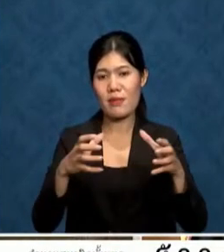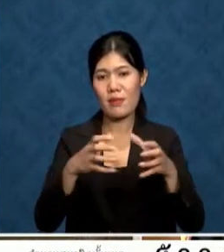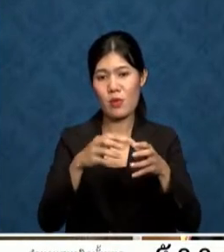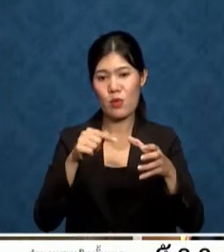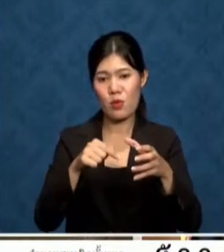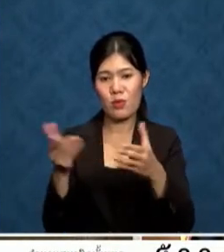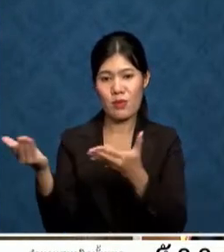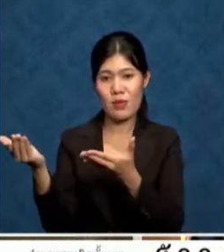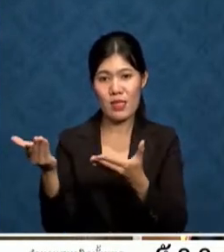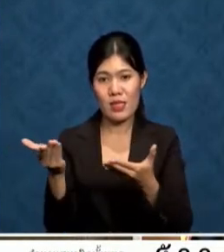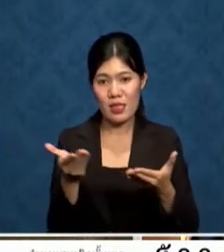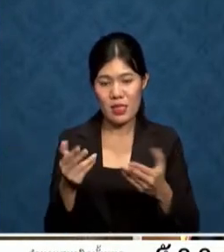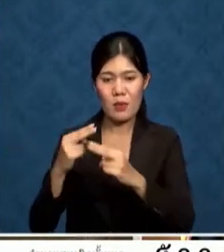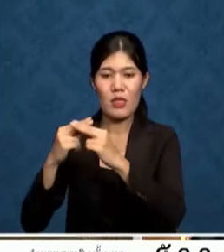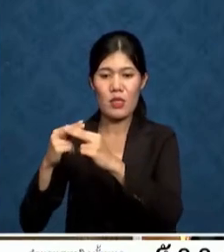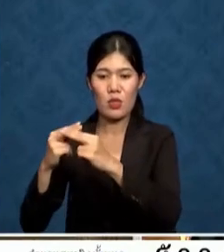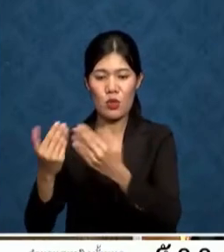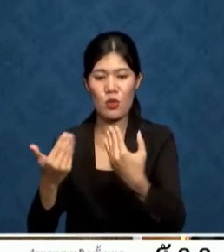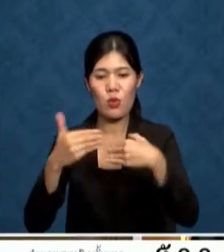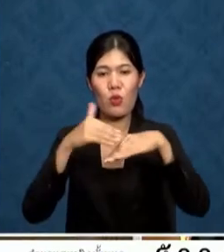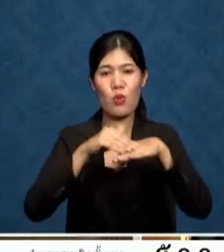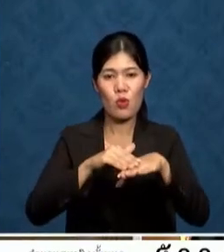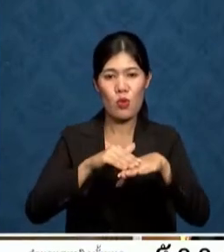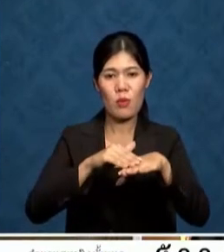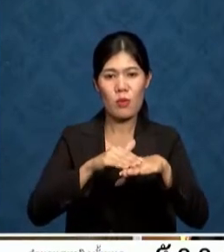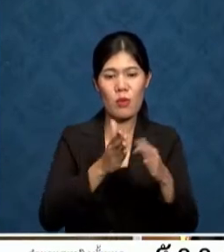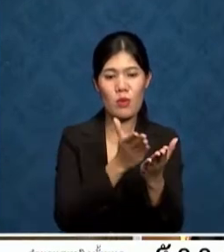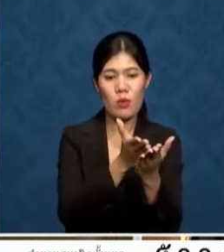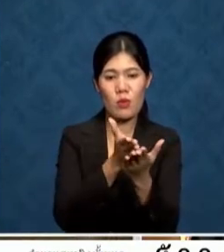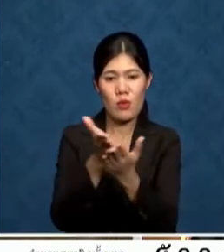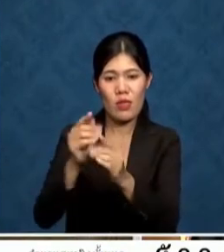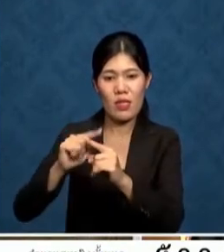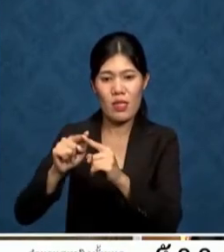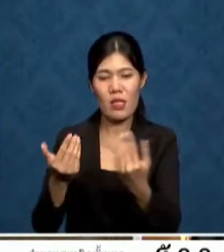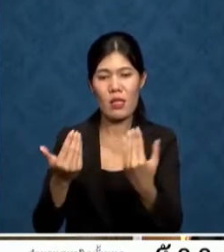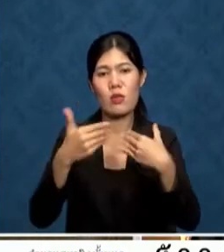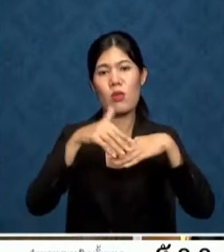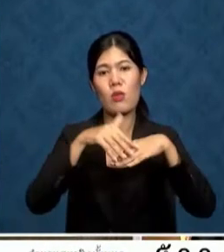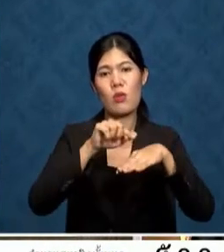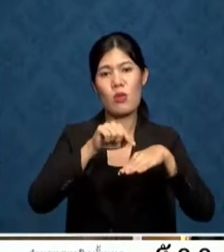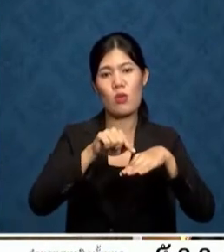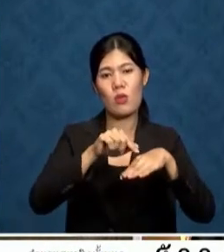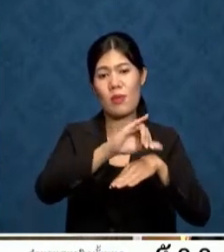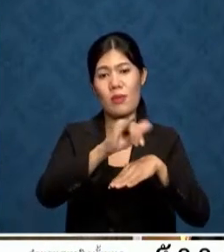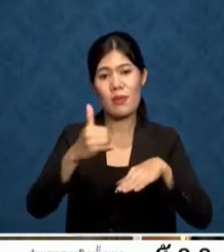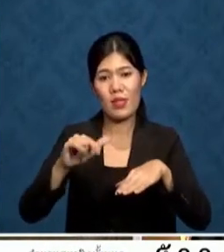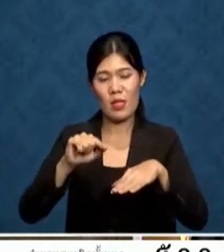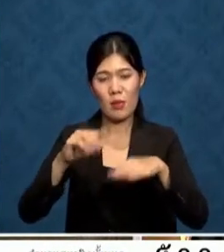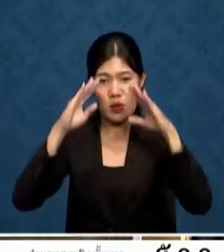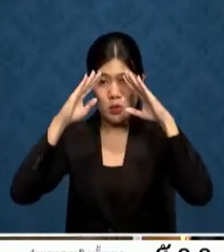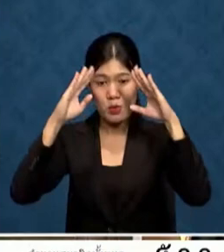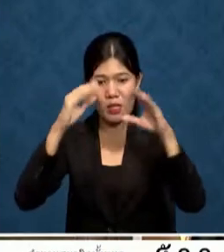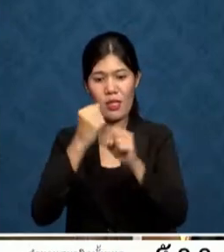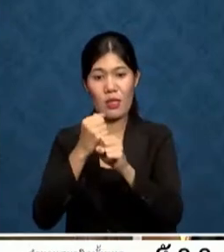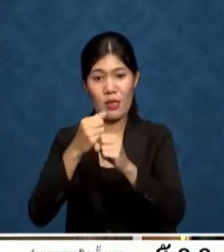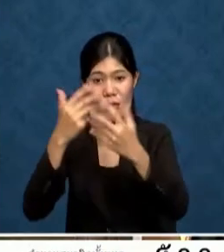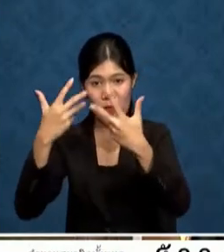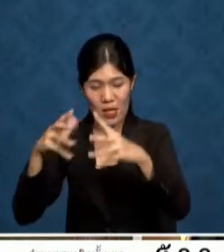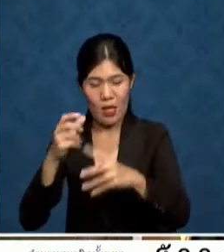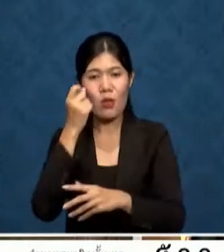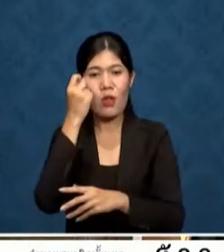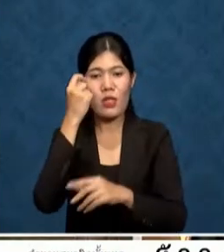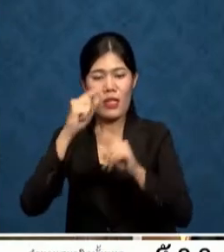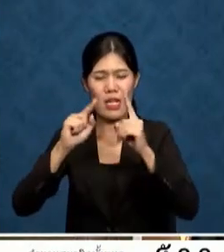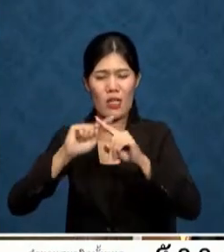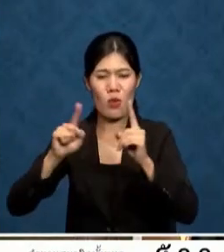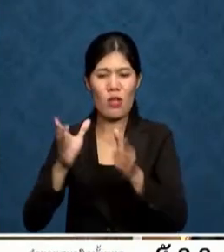เอกชนเข้ามาร่วมเรียกหน่วยงานต่างๆเข้ามาร่วมบางหน่วยงานก็เคยทำเรื่องนี้มาก่อนเขก็พอเข้าใจได้ปรับตัวได้นะครับบางหน่วยงานที่